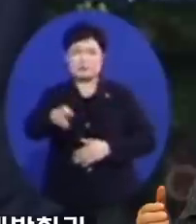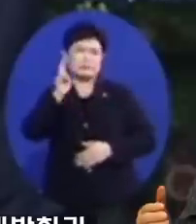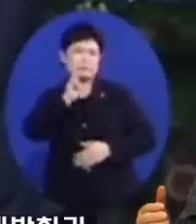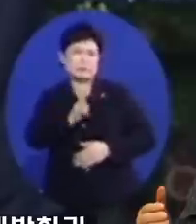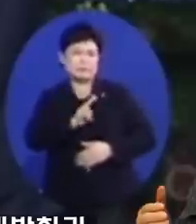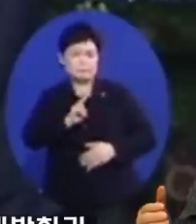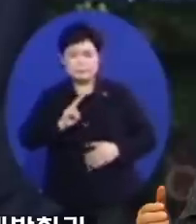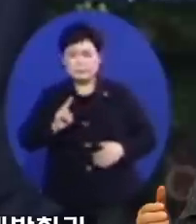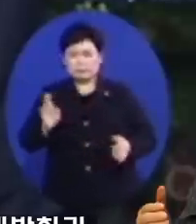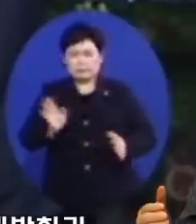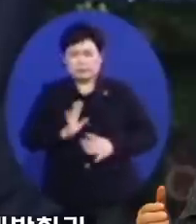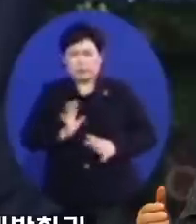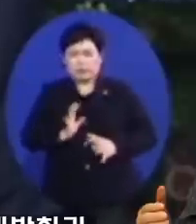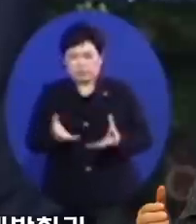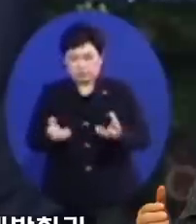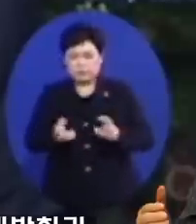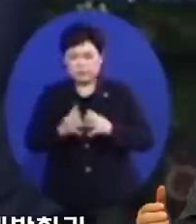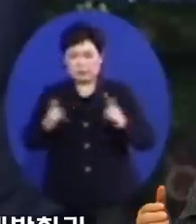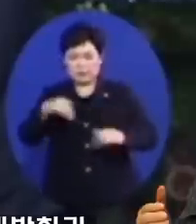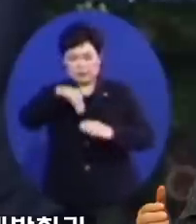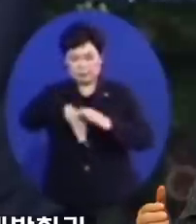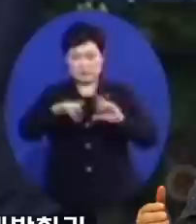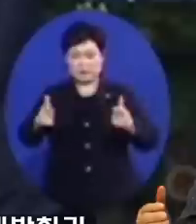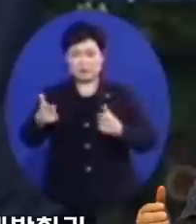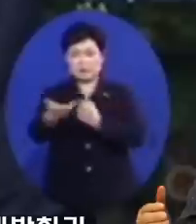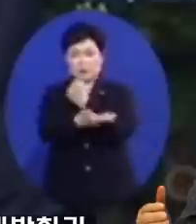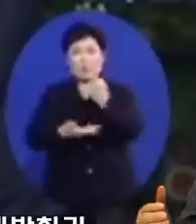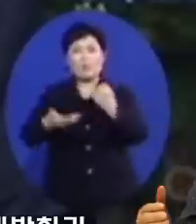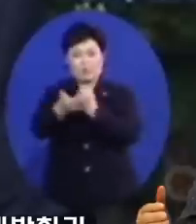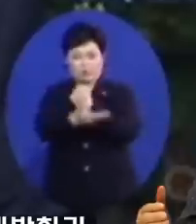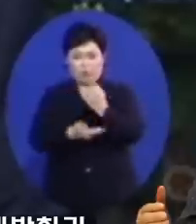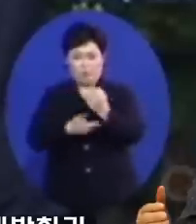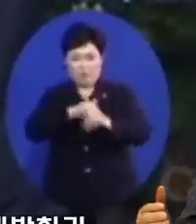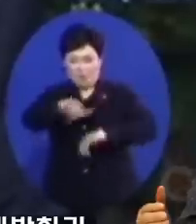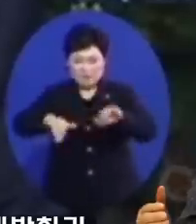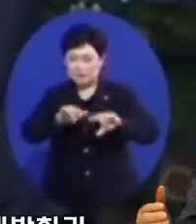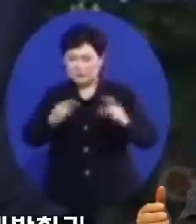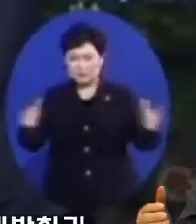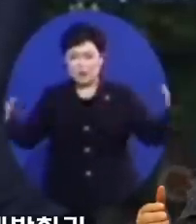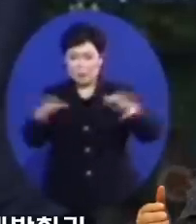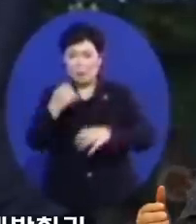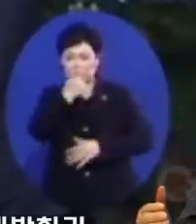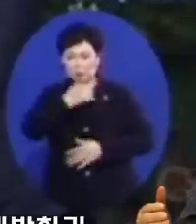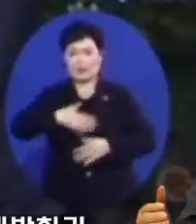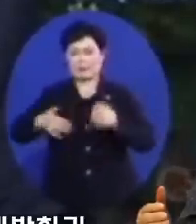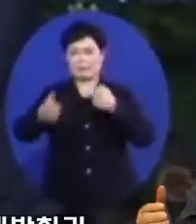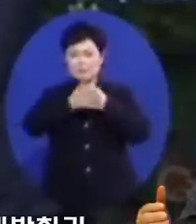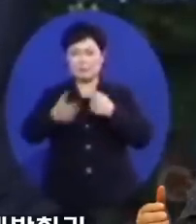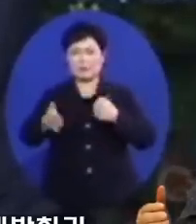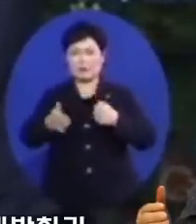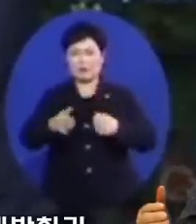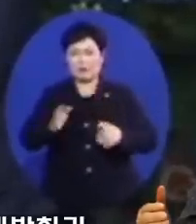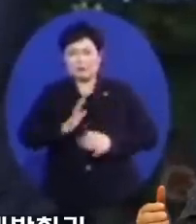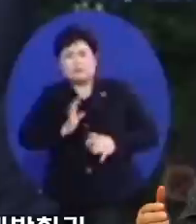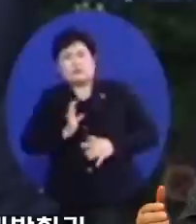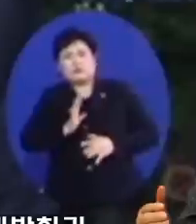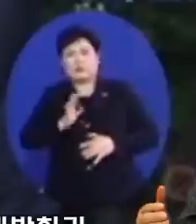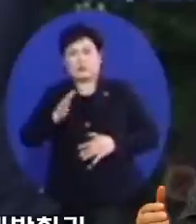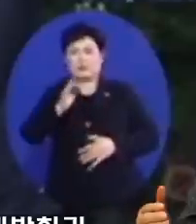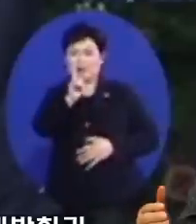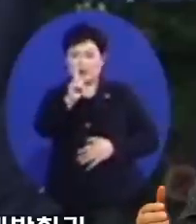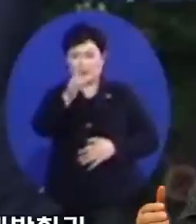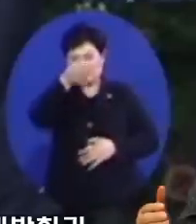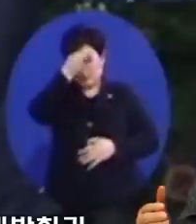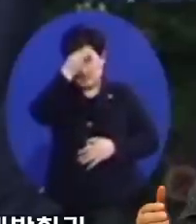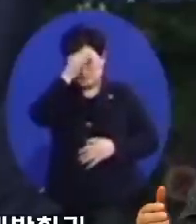사람이라 심지 않은 데서 거두고 해치지 않은 데서 모으는 줄 알기 때문에 겁이 나서 내가 한 달란트를 땅에